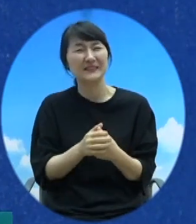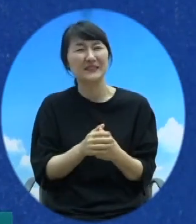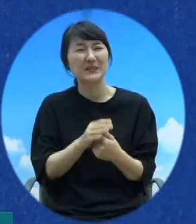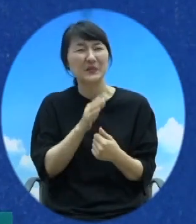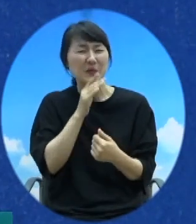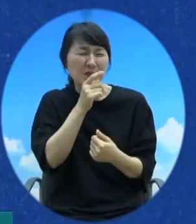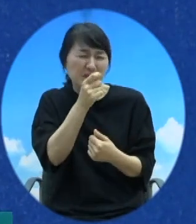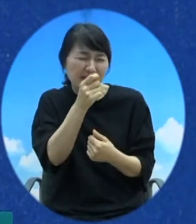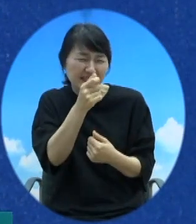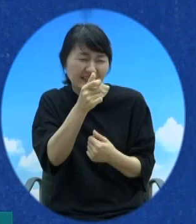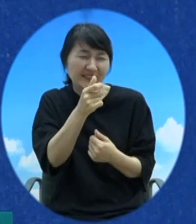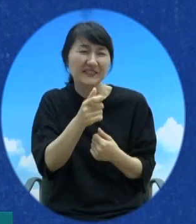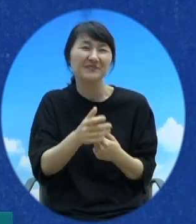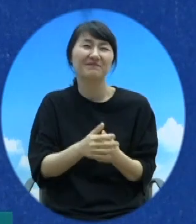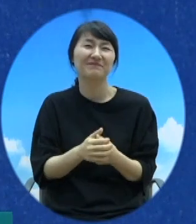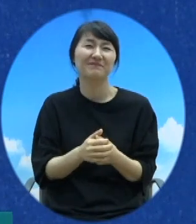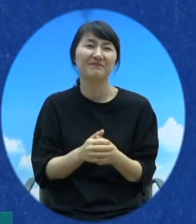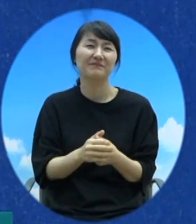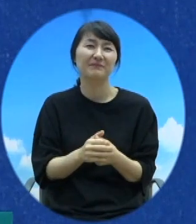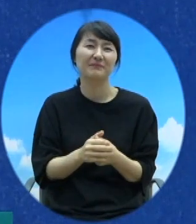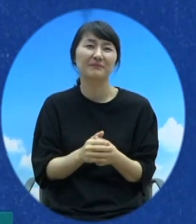정말 작아요.